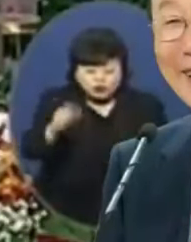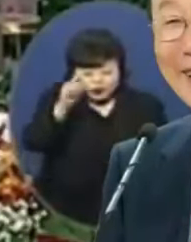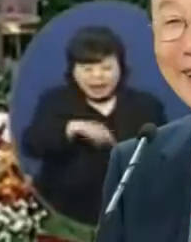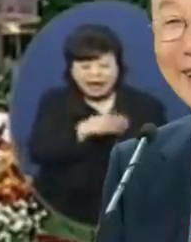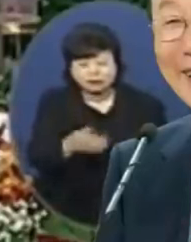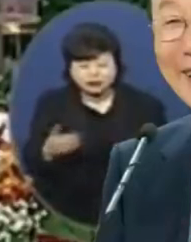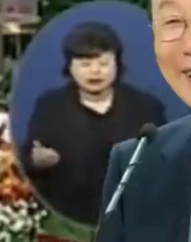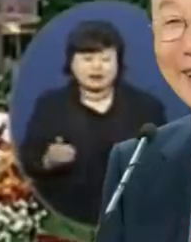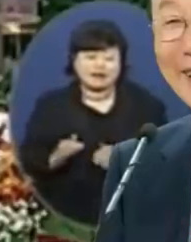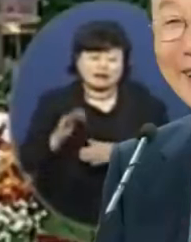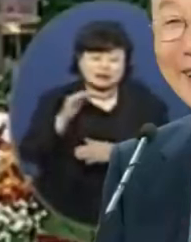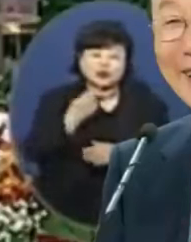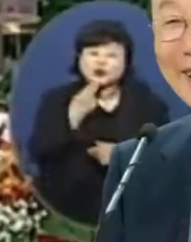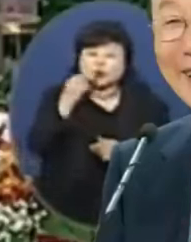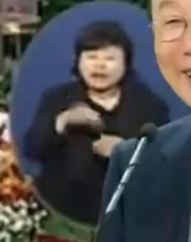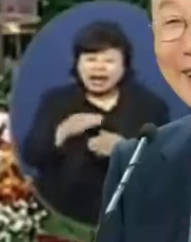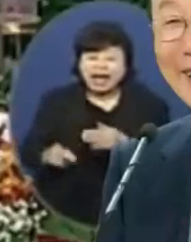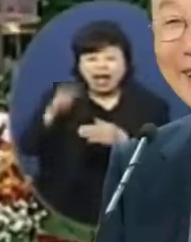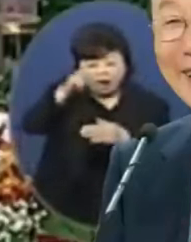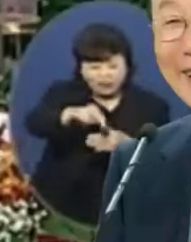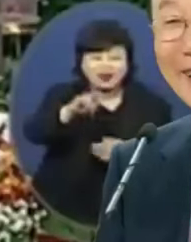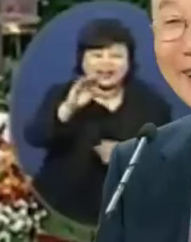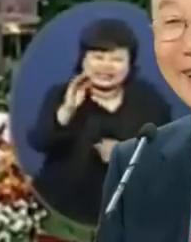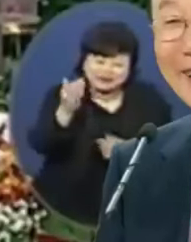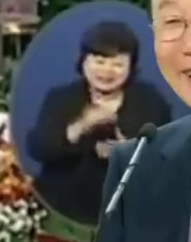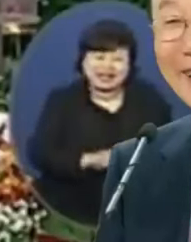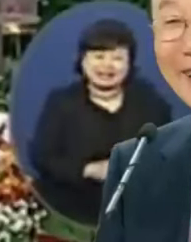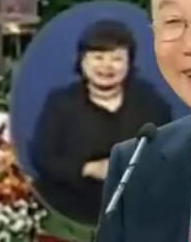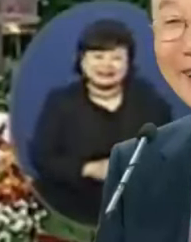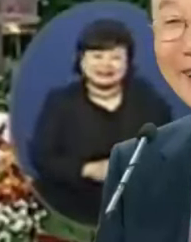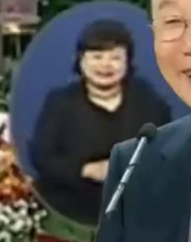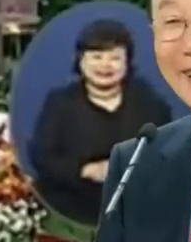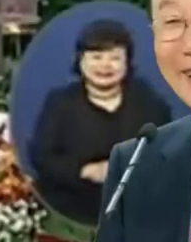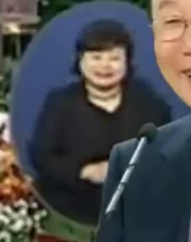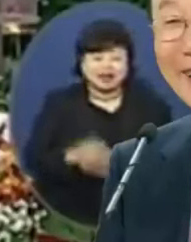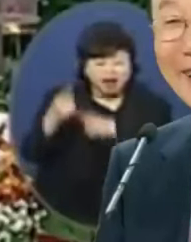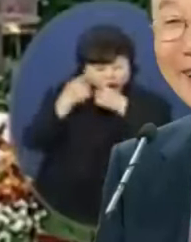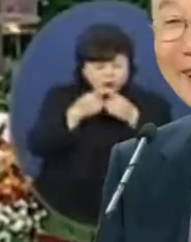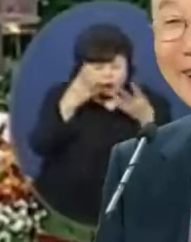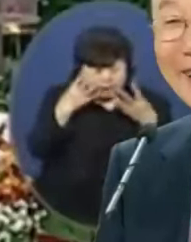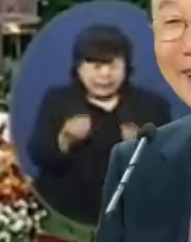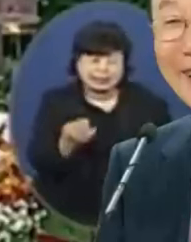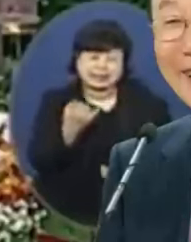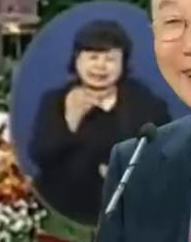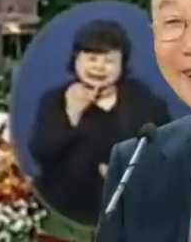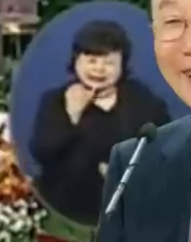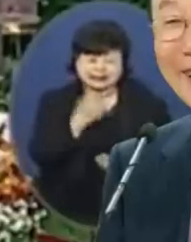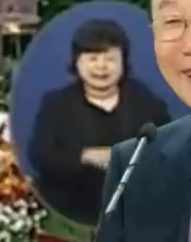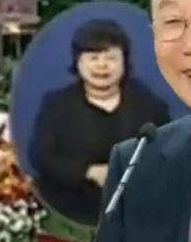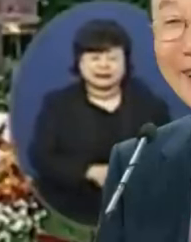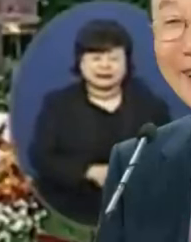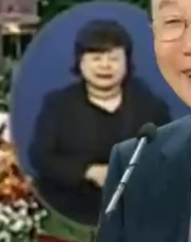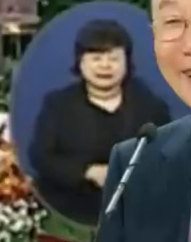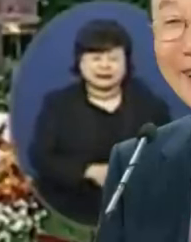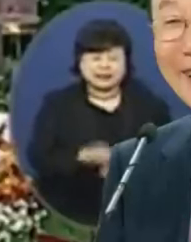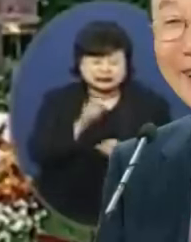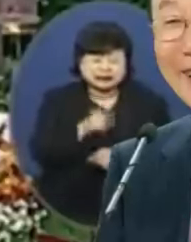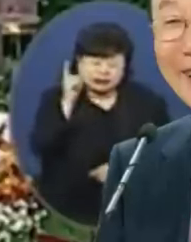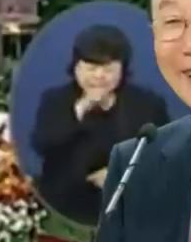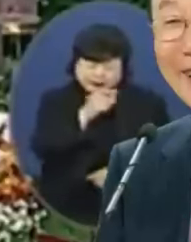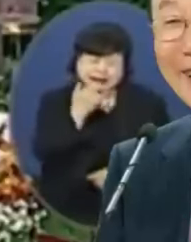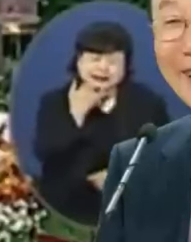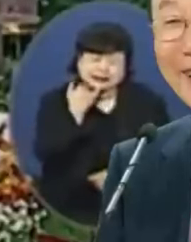강물이 흘러서 요단강을 건너가게 되는 것입니다. 허물이 아무리 많고 성격이